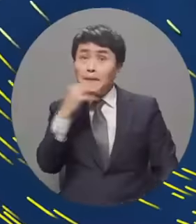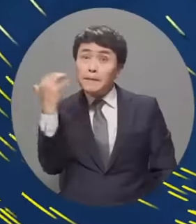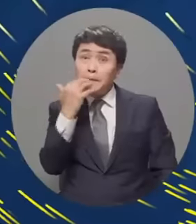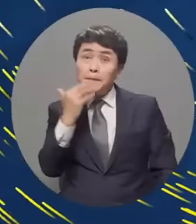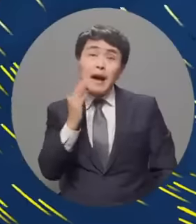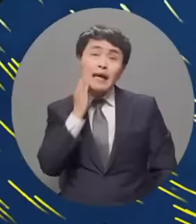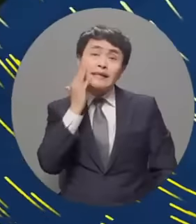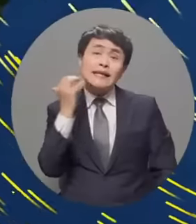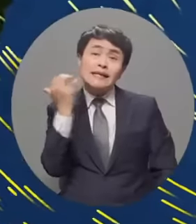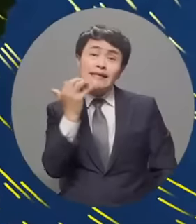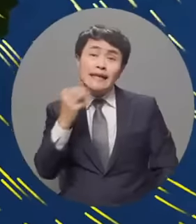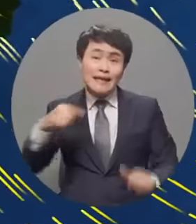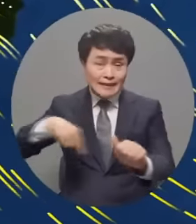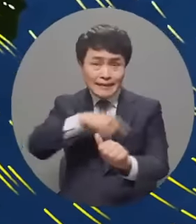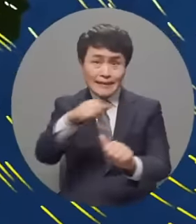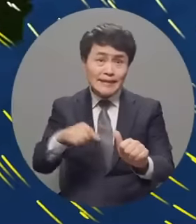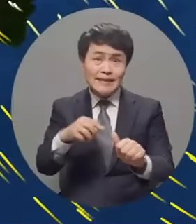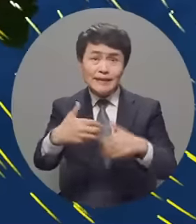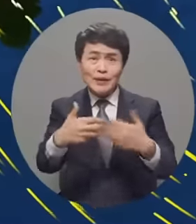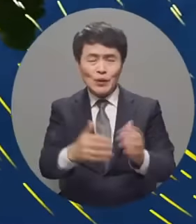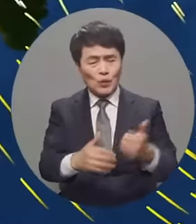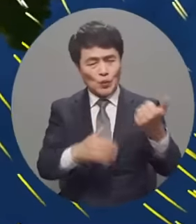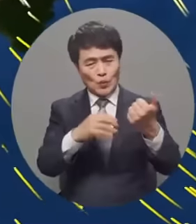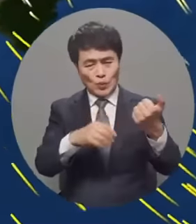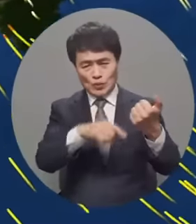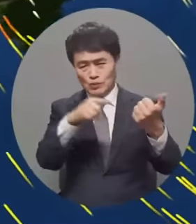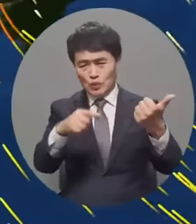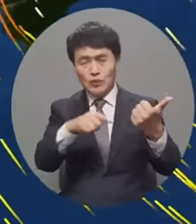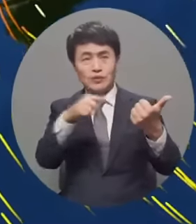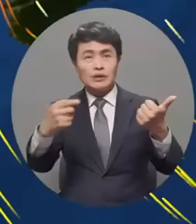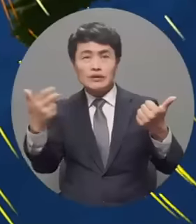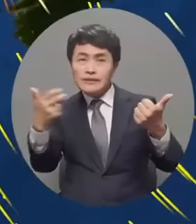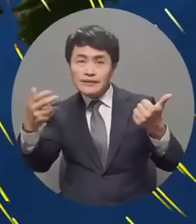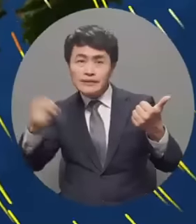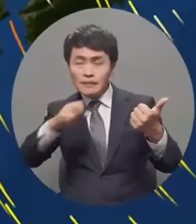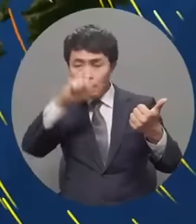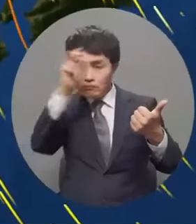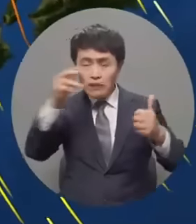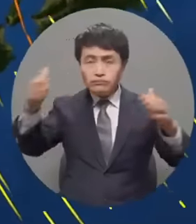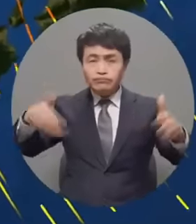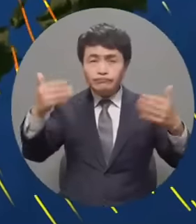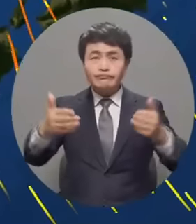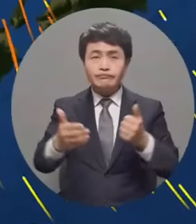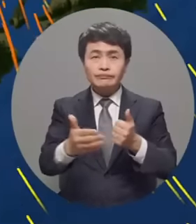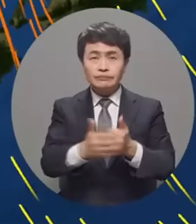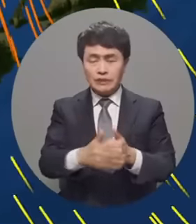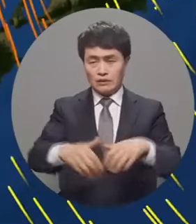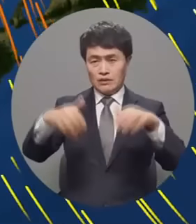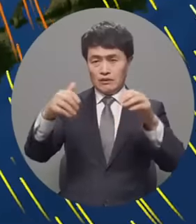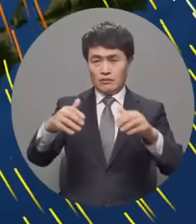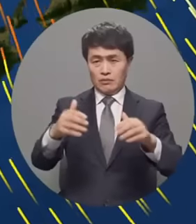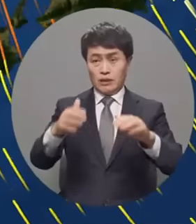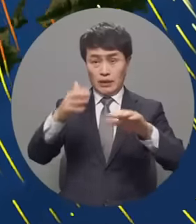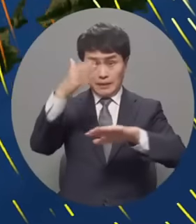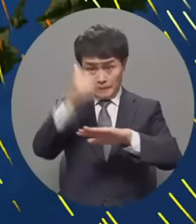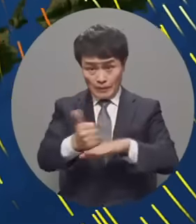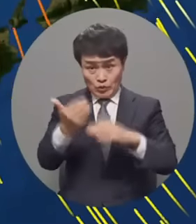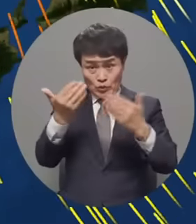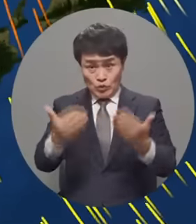주황색으로 나타난 지역은 시속 55에서 70km 안팎의 돌풍이 예상됩니다. 이번 비는 연휴 마지막